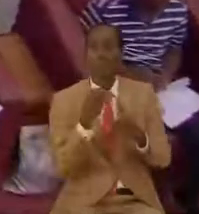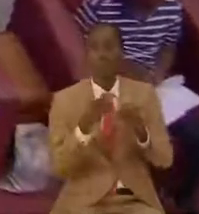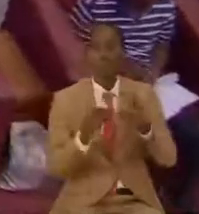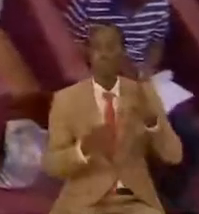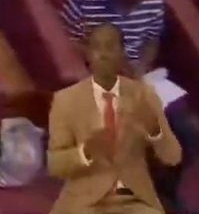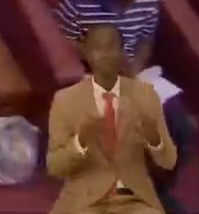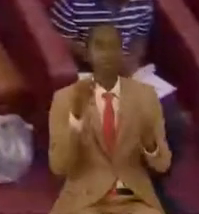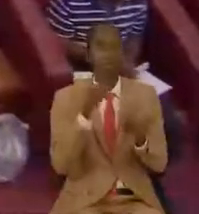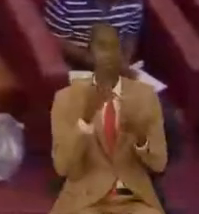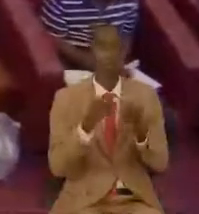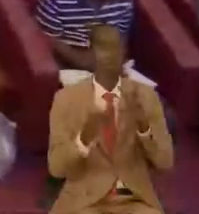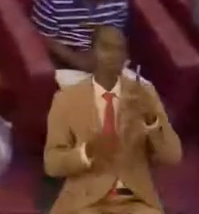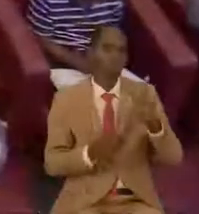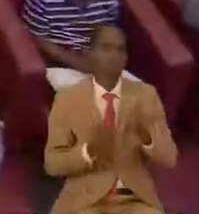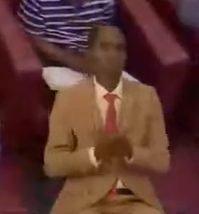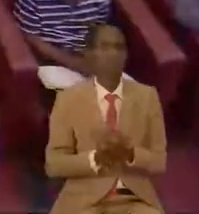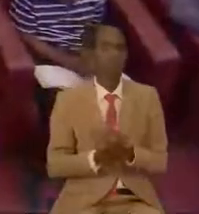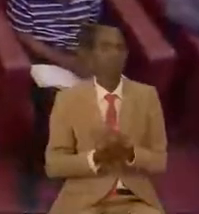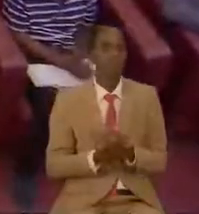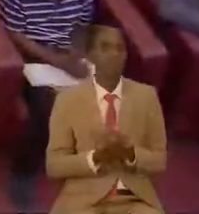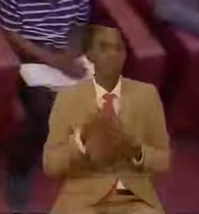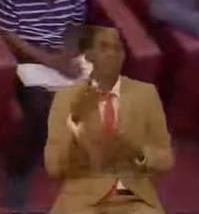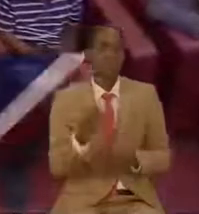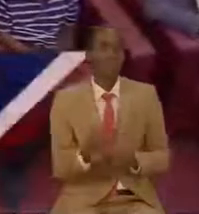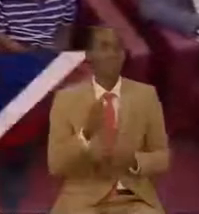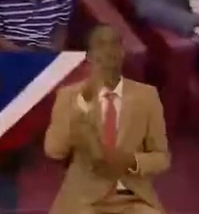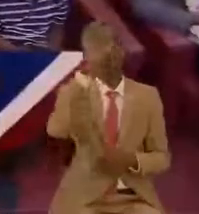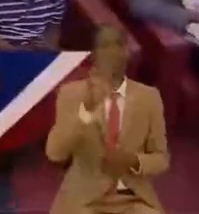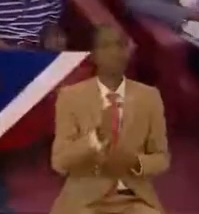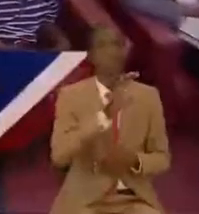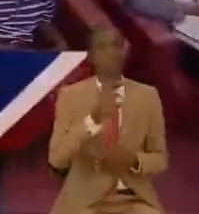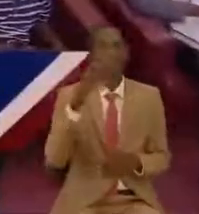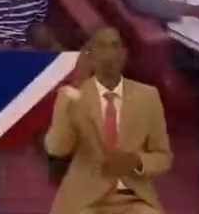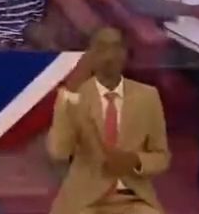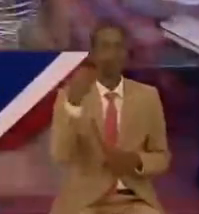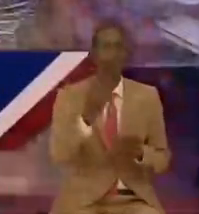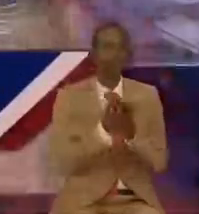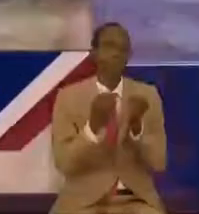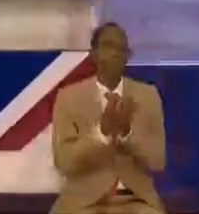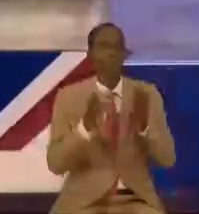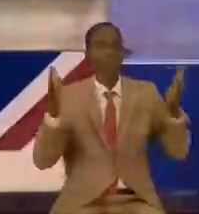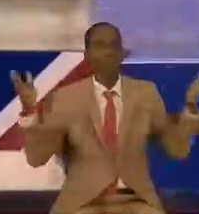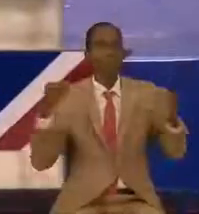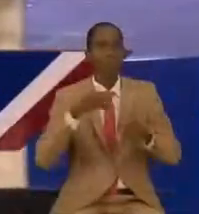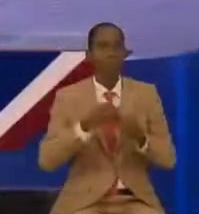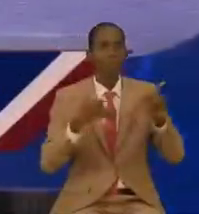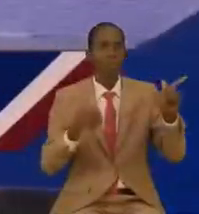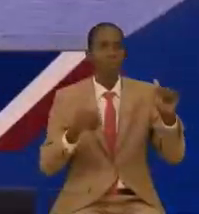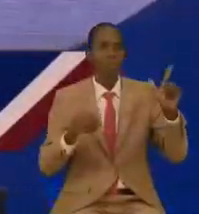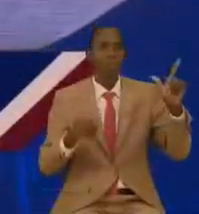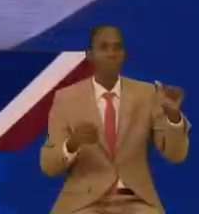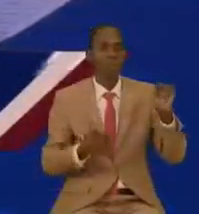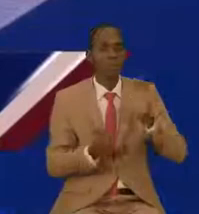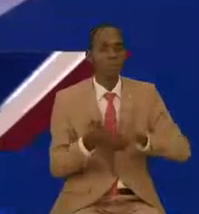là-bas? Nous allons au deuxième point, la croix pour le crucifié. Nous allons au